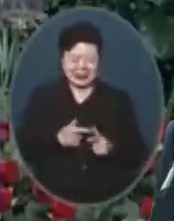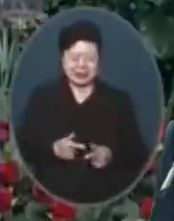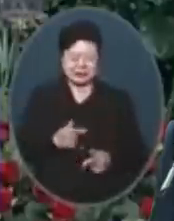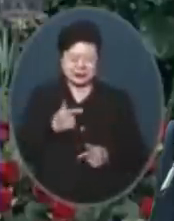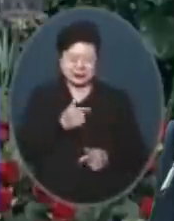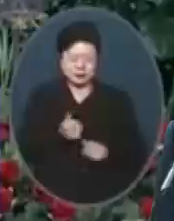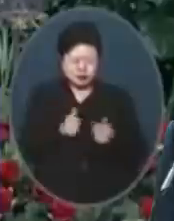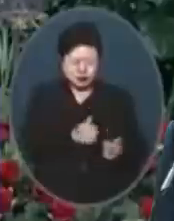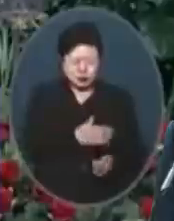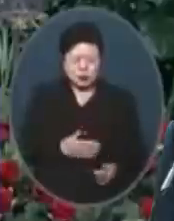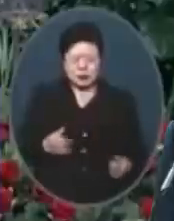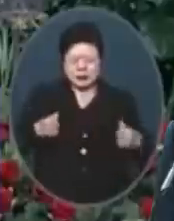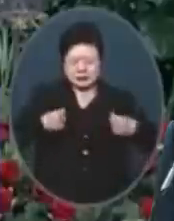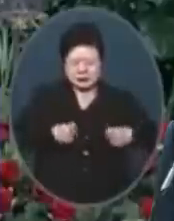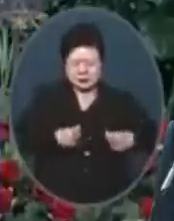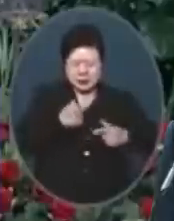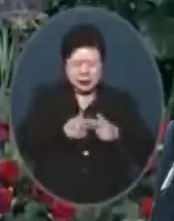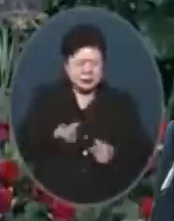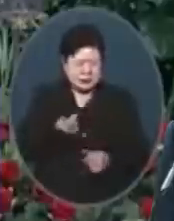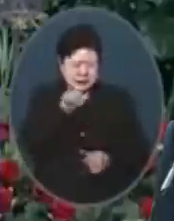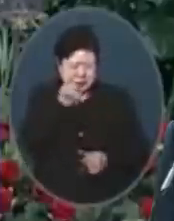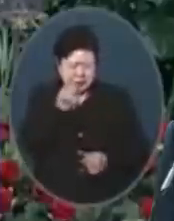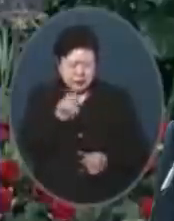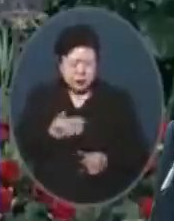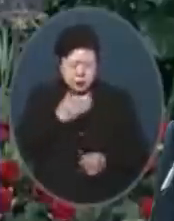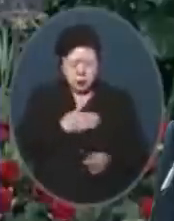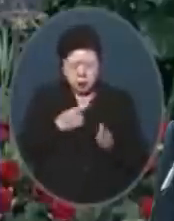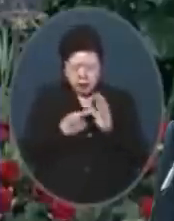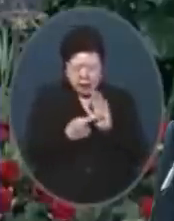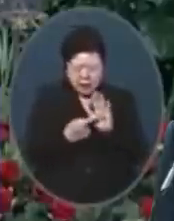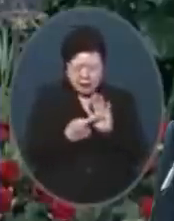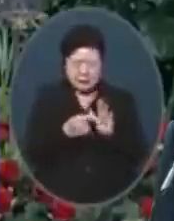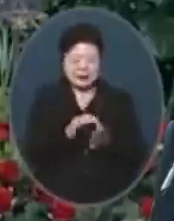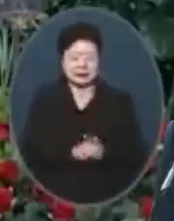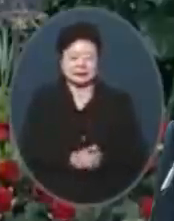몸에 짊어지면 예수의 생명이 또한 우리 몸에 나타나게 하려합니다.